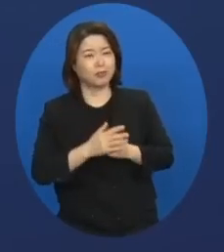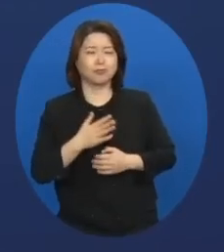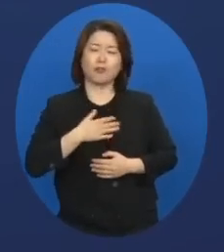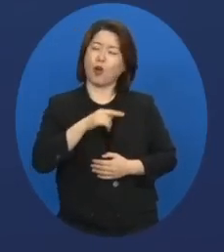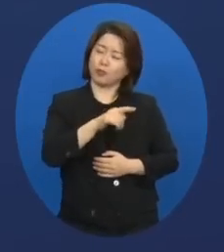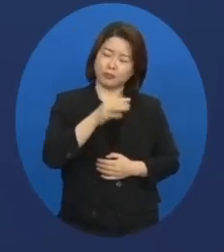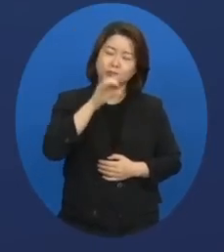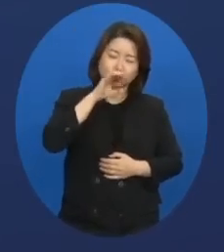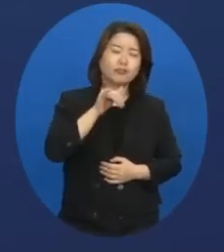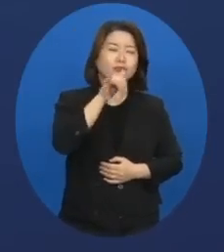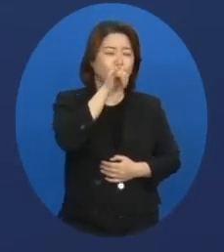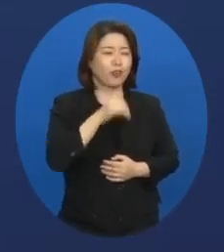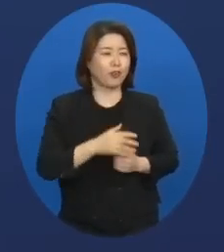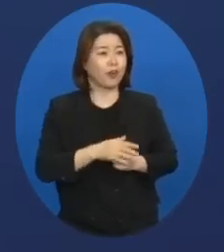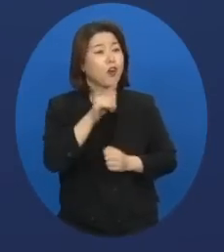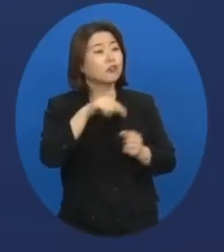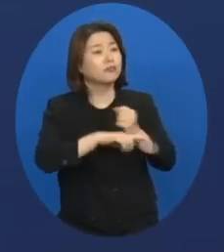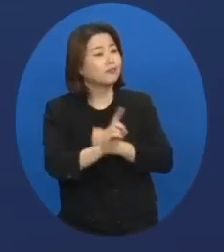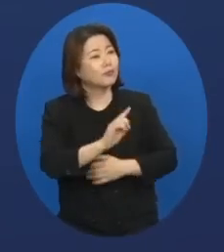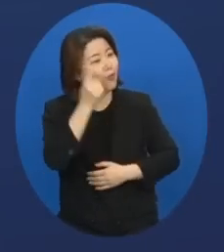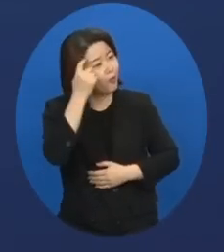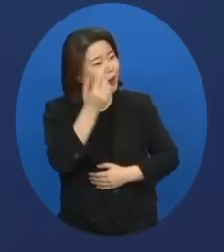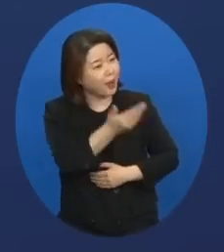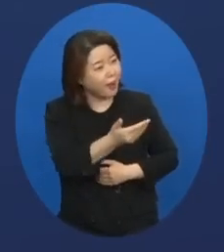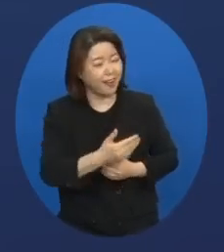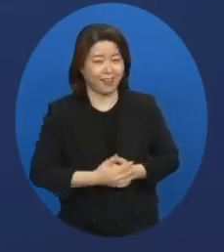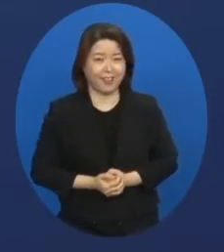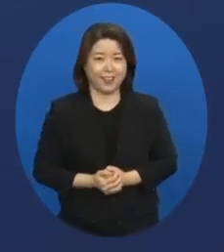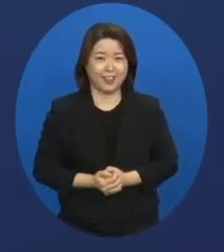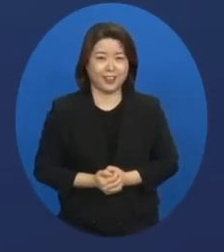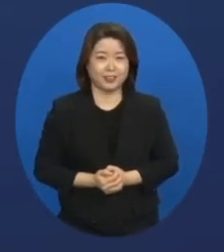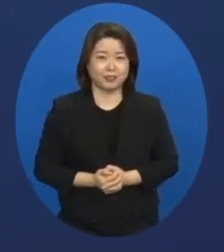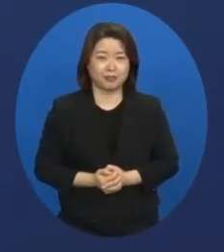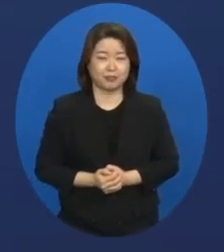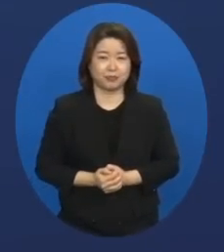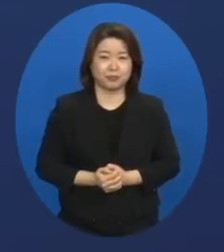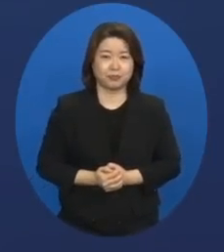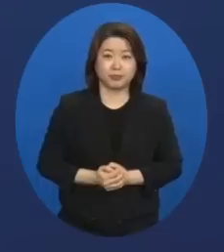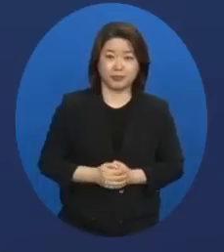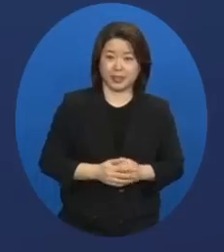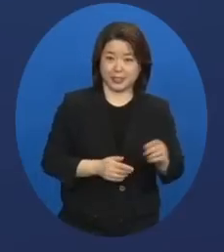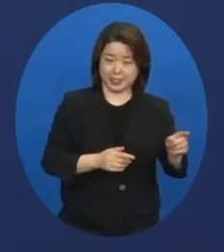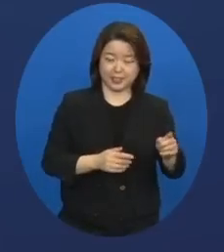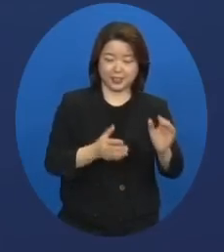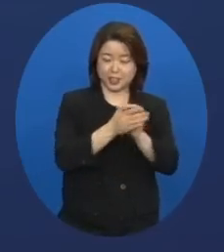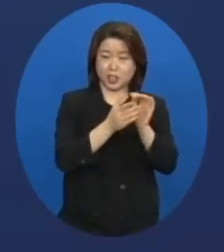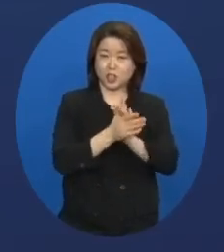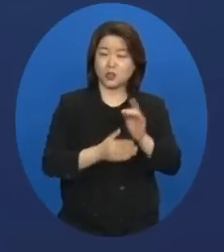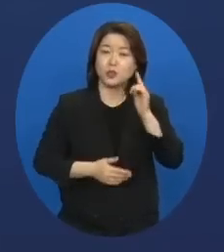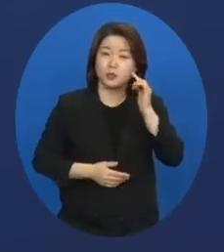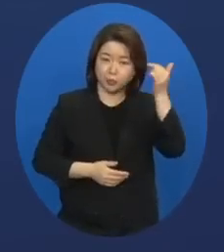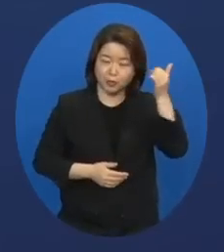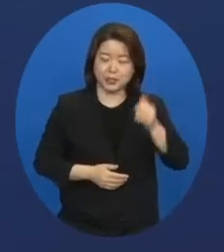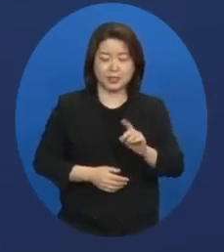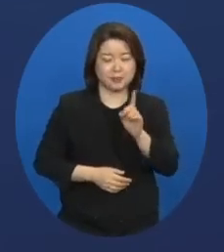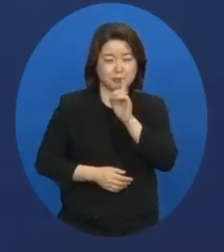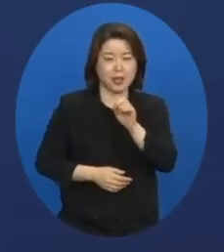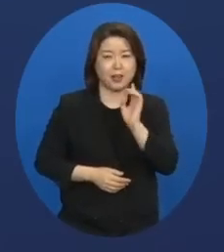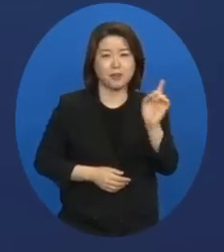그게 궁금해요. 그 이유가 뭐라고 생각하십니까? 그랬더니 그 목사님이 하신